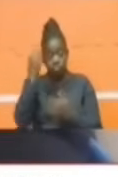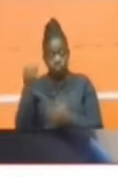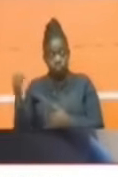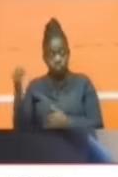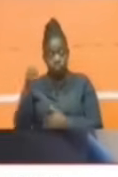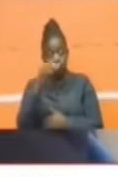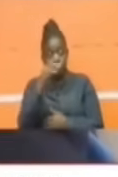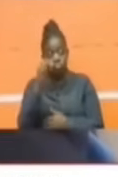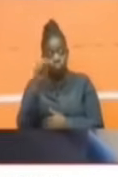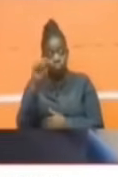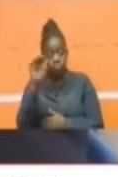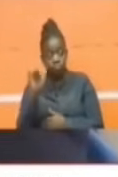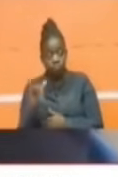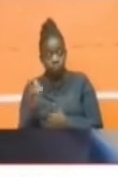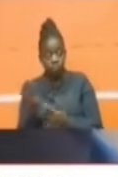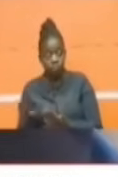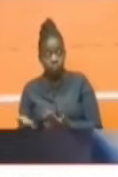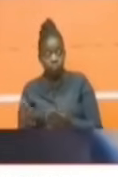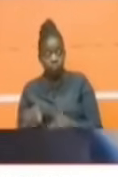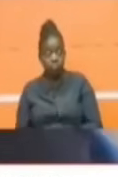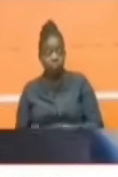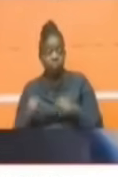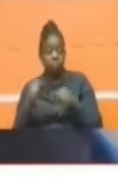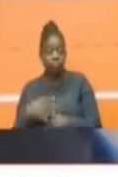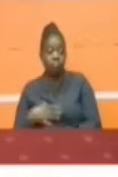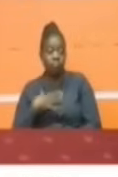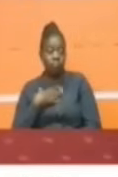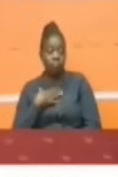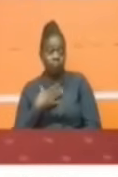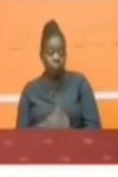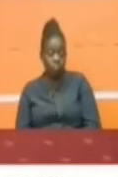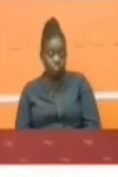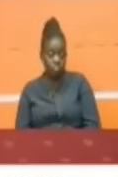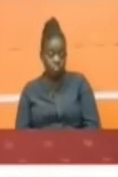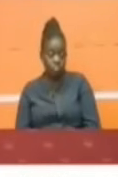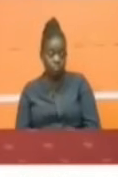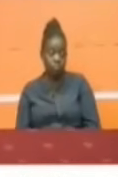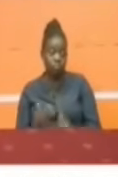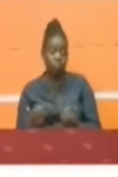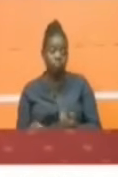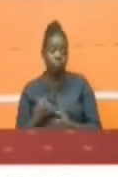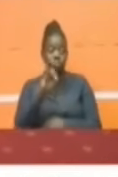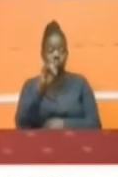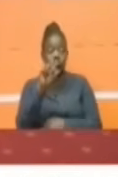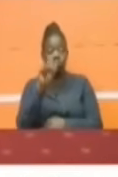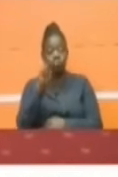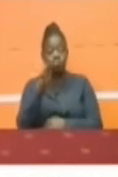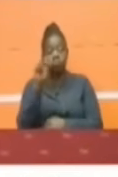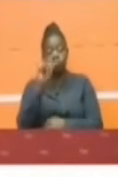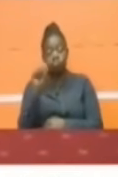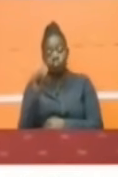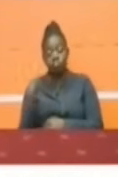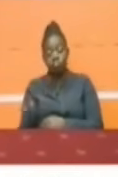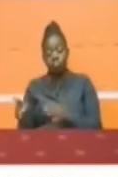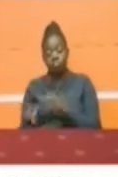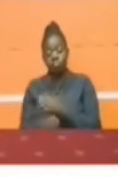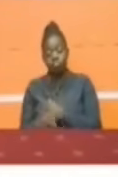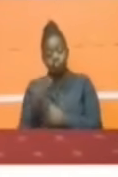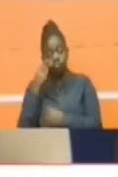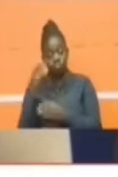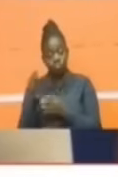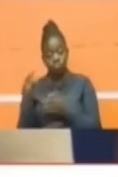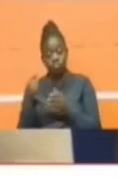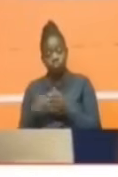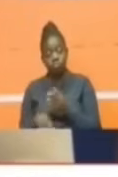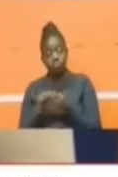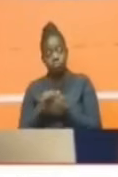kkooti ensukkulumu Catherine Bamugemereirwe y'abadde omugenyi omukolo. Javezi ndia nabuwa mnyuka kulila kampuni ya Vision Group ategeza anti mpakazi